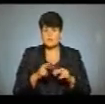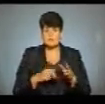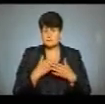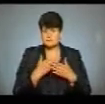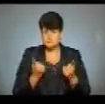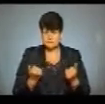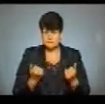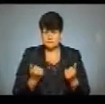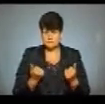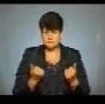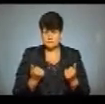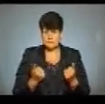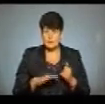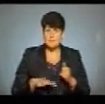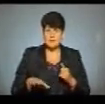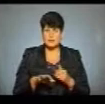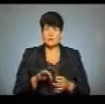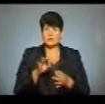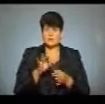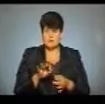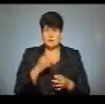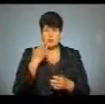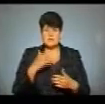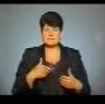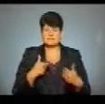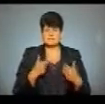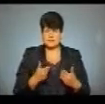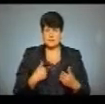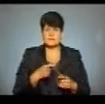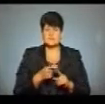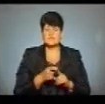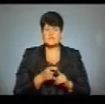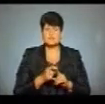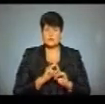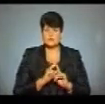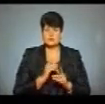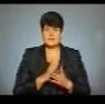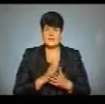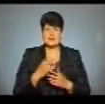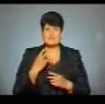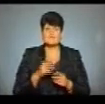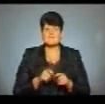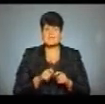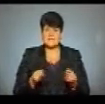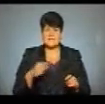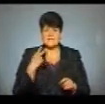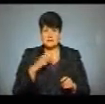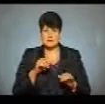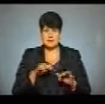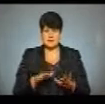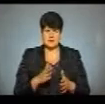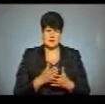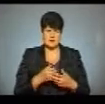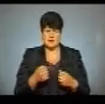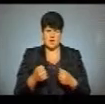ведеться. Майданчик стоїть, коли ми зверталися, нам відповіли, що йде кримінальна відкрита кримінальна справа, ідуть якась